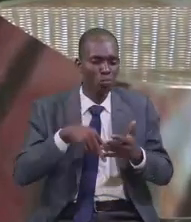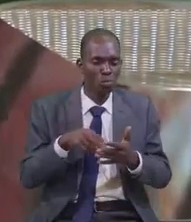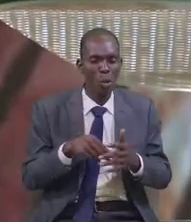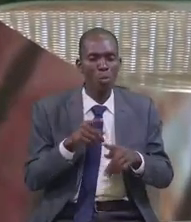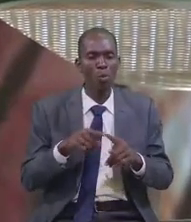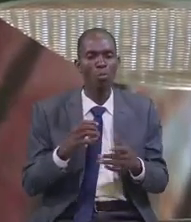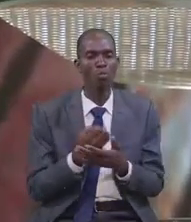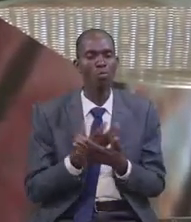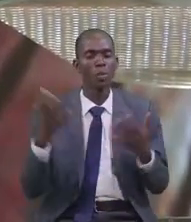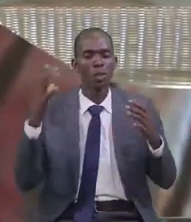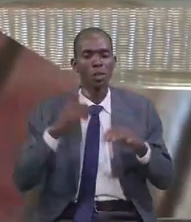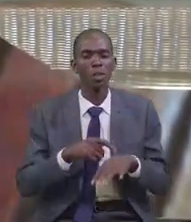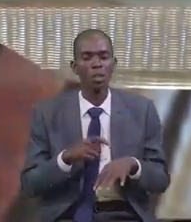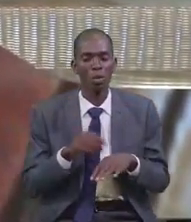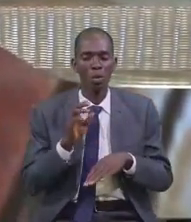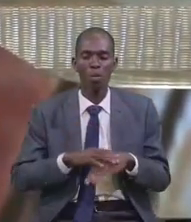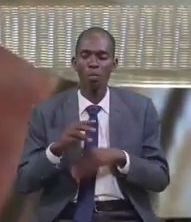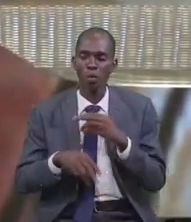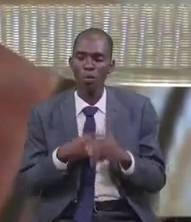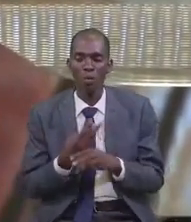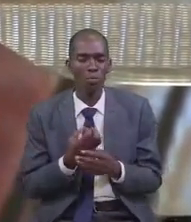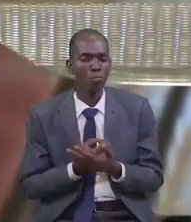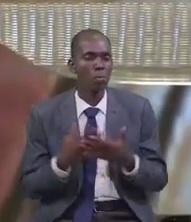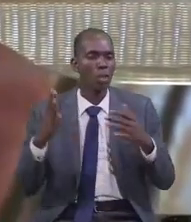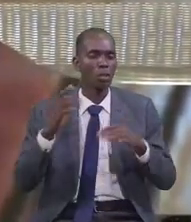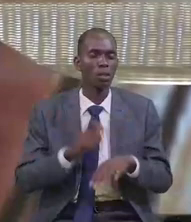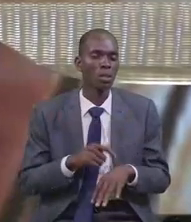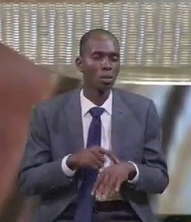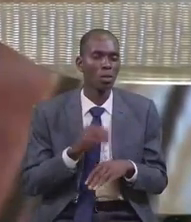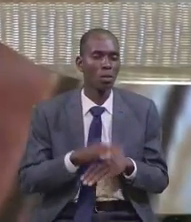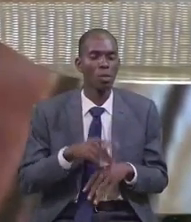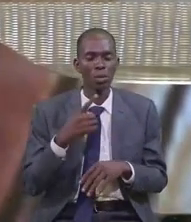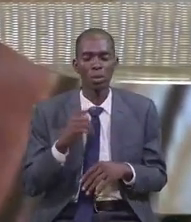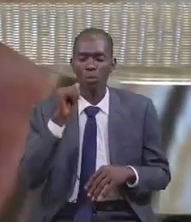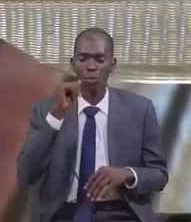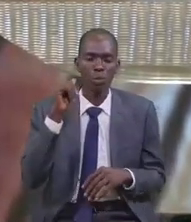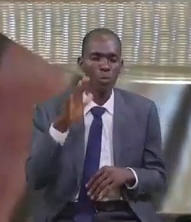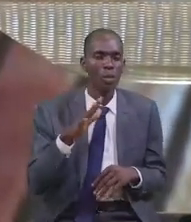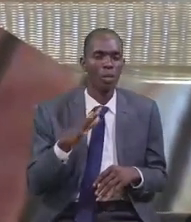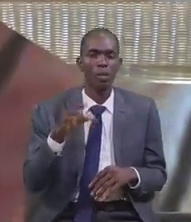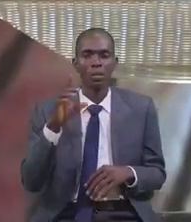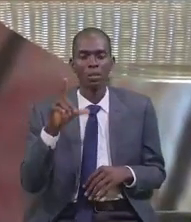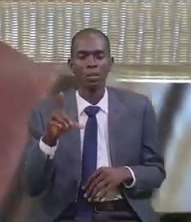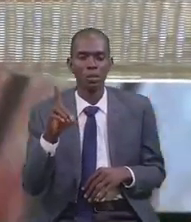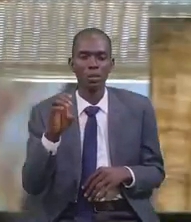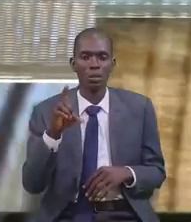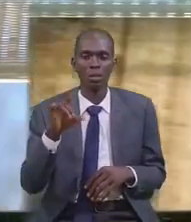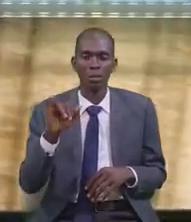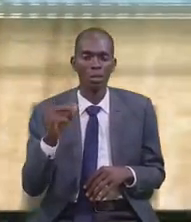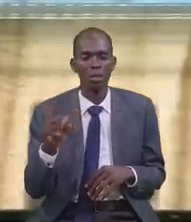avec Delila, avec le monde. Il passait son temps avec ces filles-là qui ont eu son